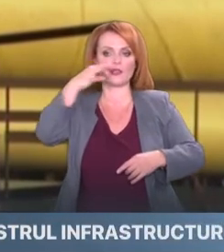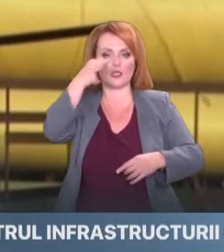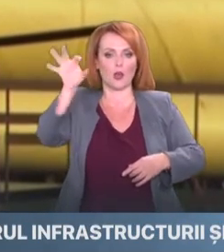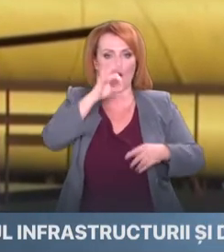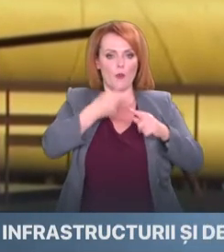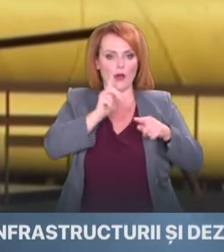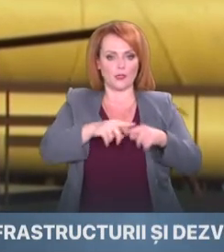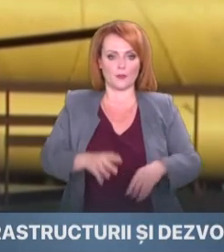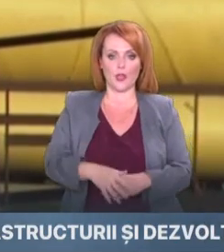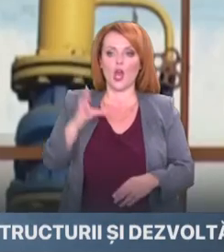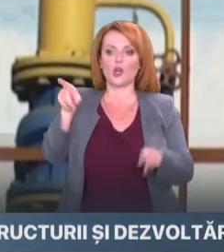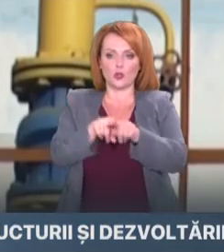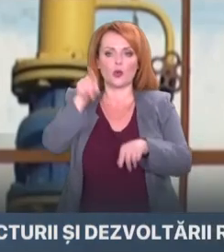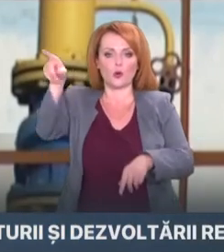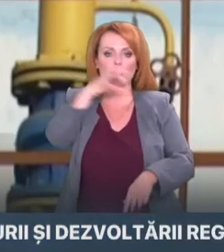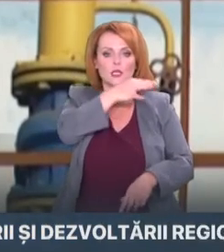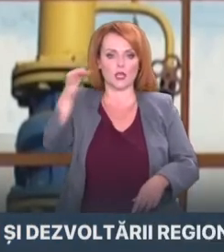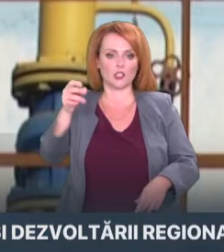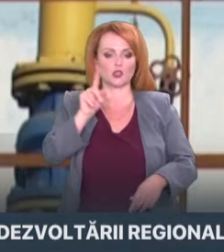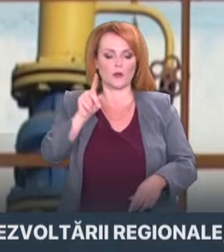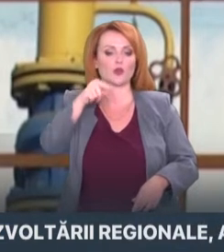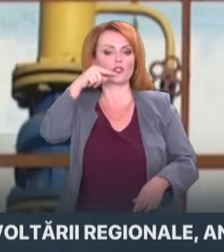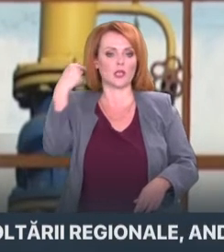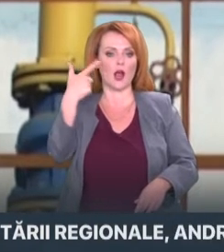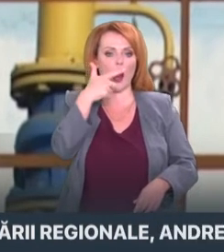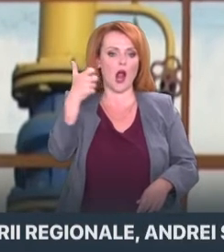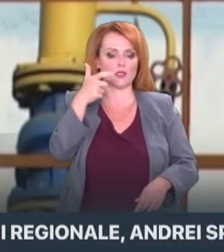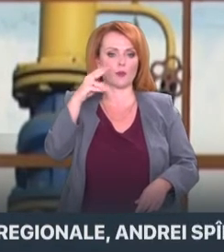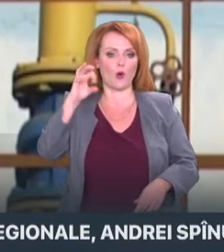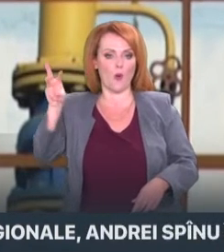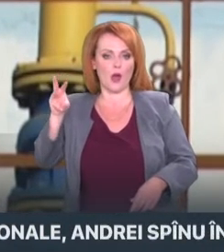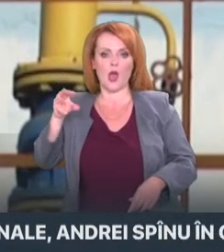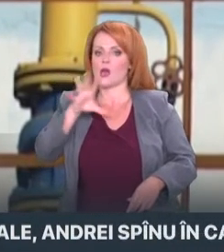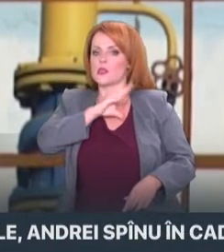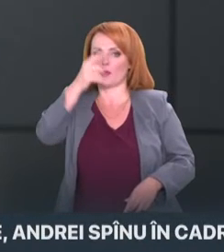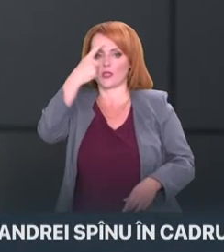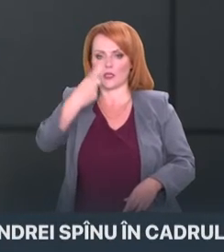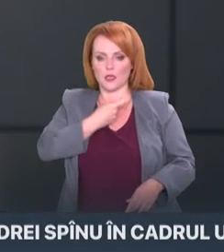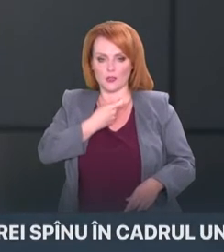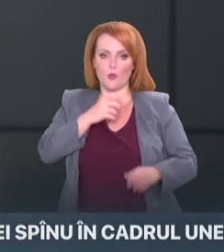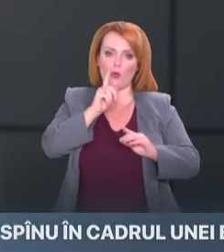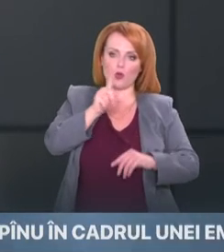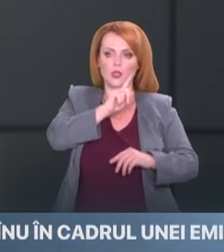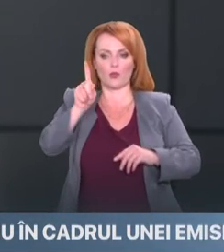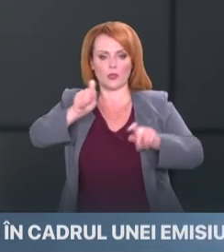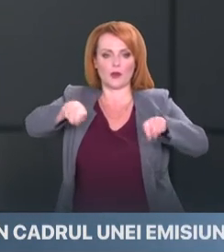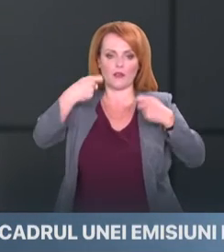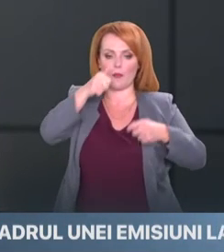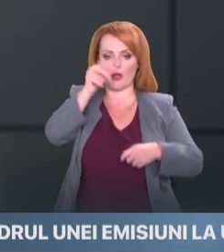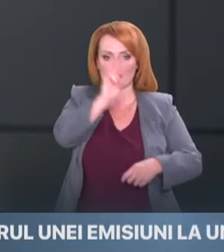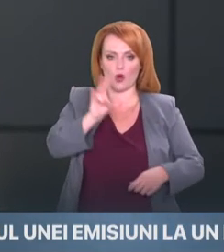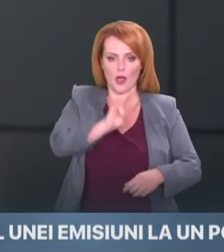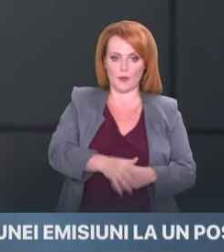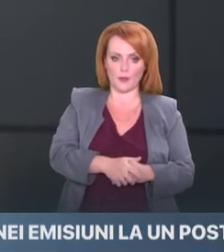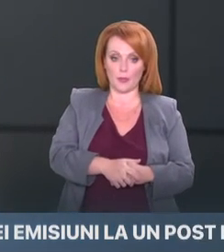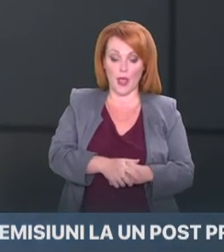Tot el a menționat că Gazprom nu a informat încă țara noastră despre o posibilă reducere a volumelor de gaz pentru luna noiembrie. Cu toate acestea, liderul